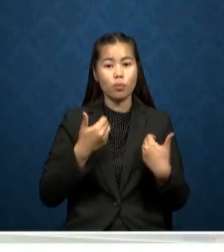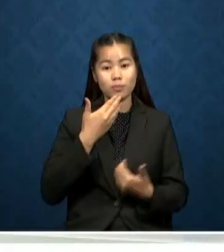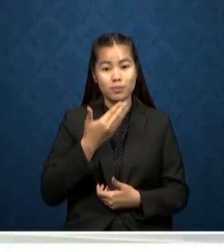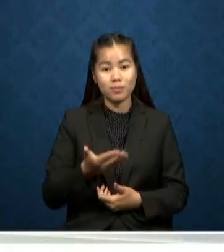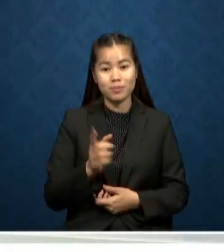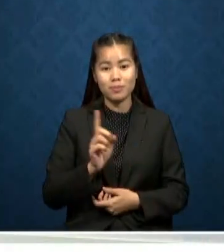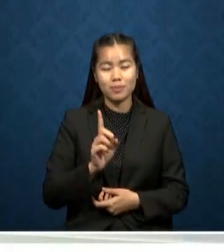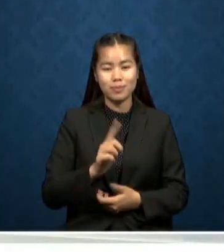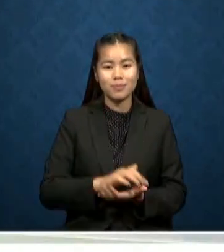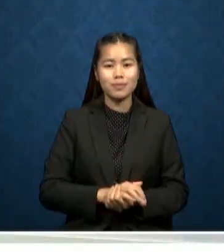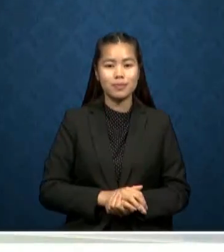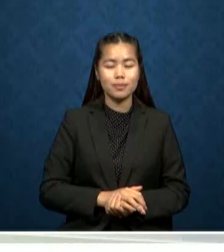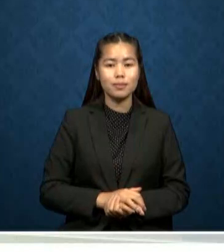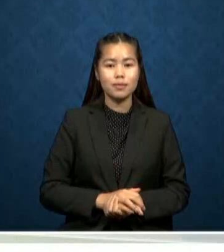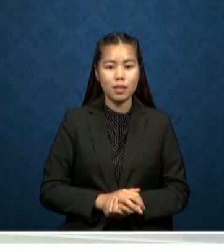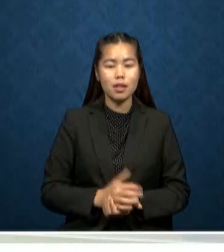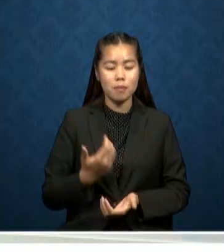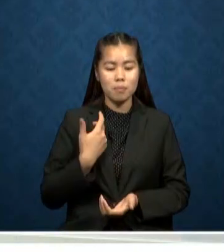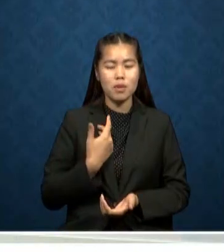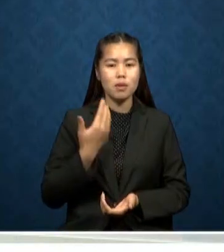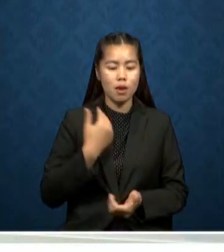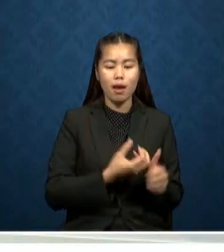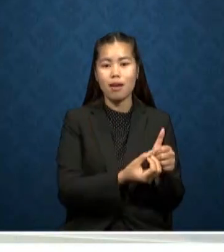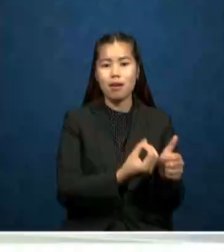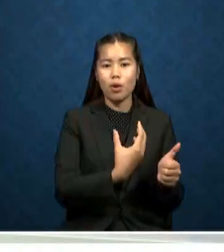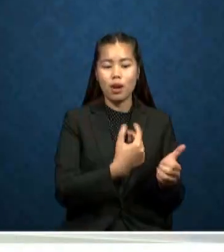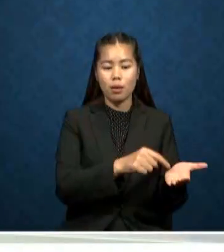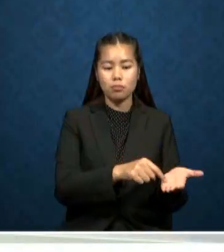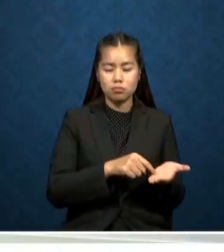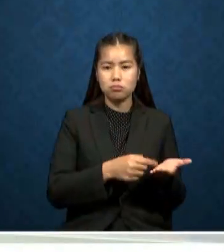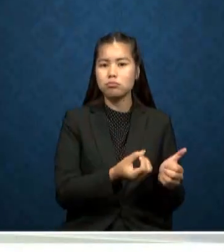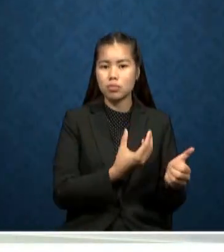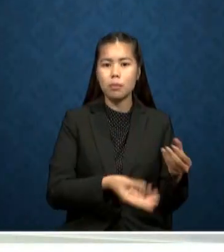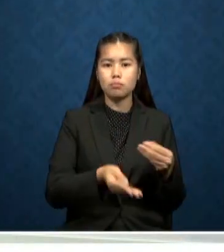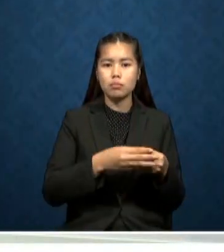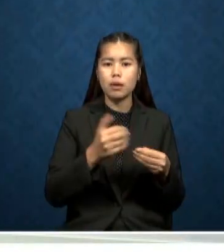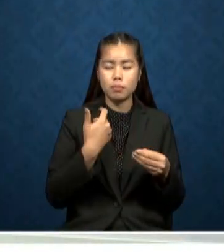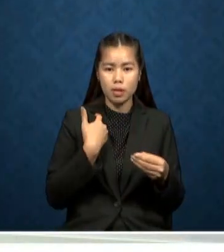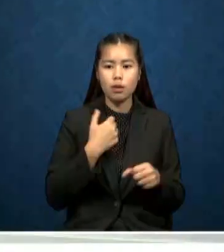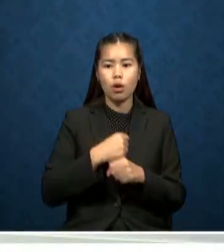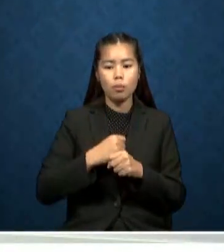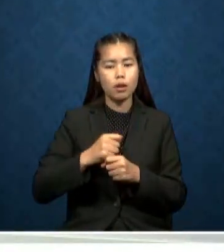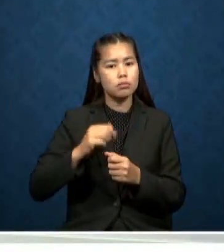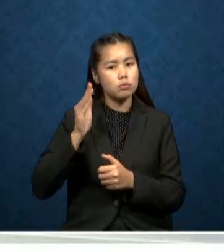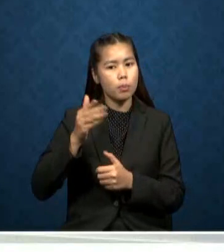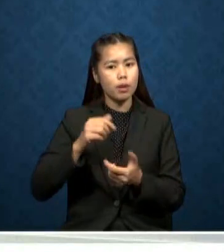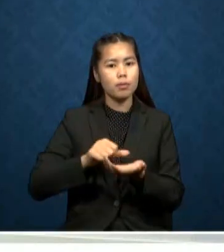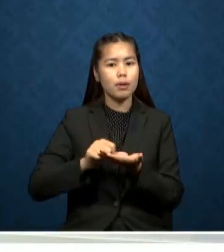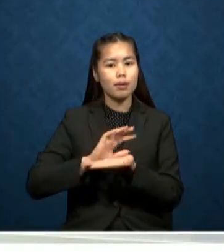ได้พิจารณาเห็นชอบให้ข้อแนะนำเพิ่มเติมเพื่อความสมบูรณ์ในการนำไปแก้ปัญหาของชาติต่อ